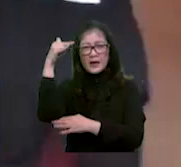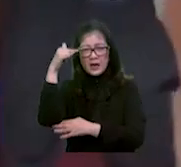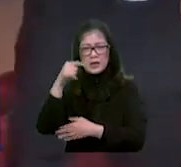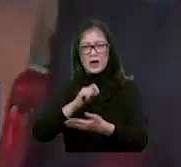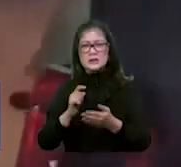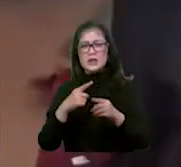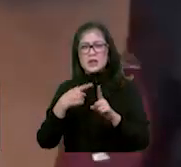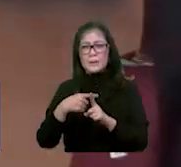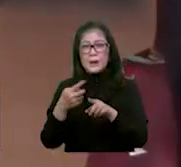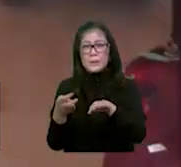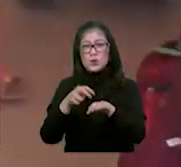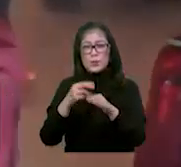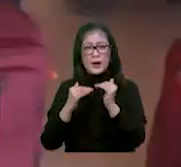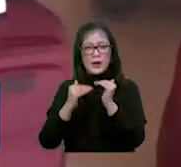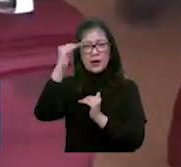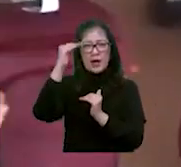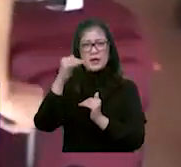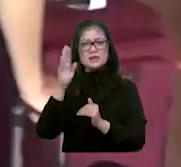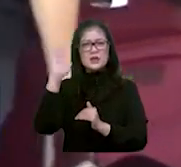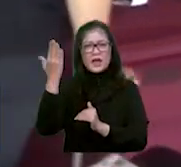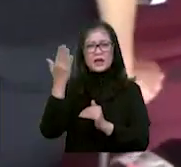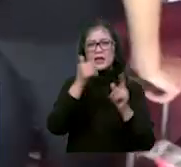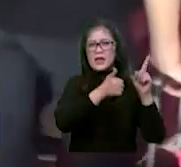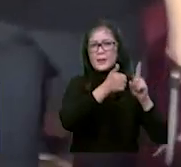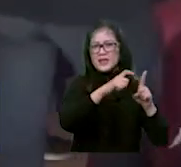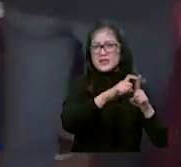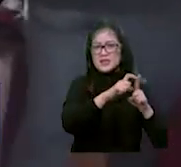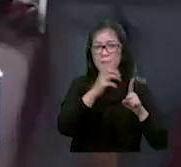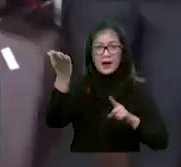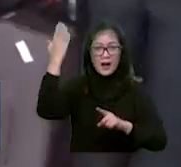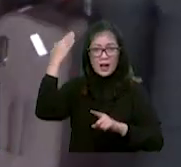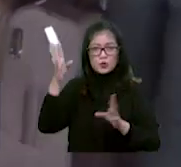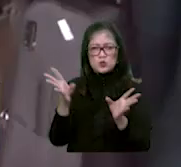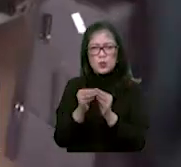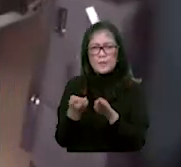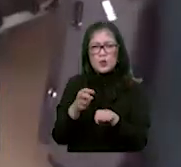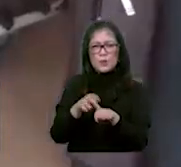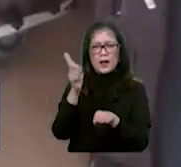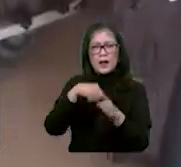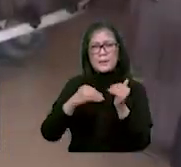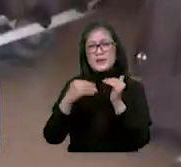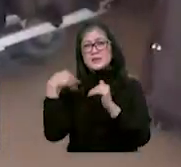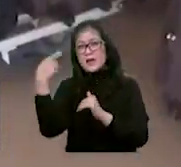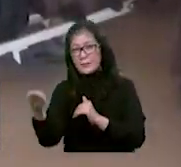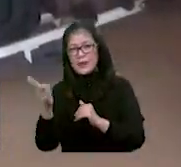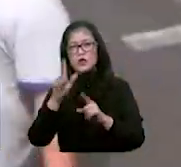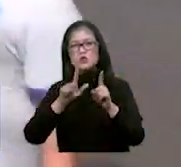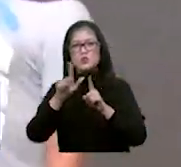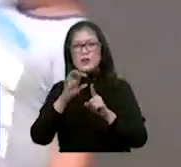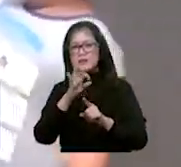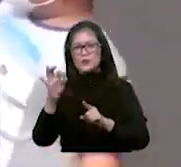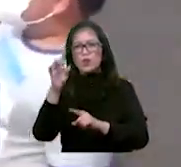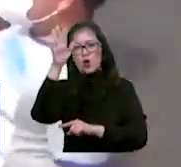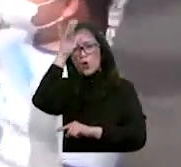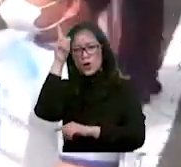mencatat lonjakan penumpang mulai terpantau sejak 16 Desember lalu dengan jumlah penumpang tiba lebih dari 17.000